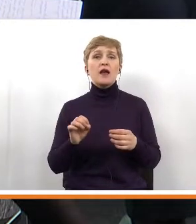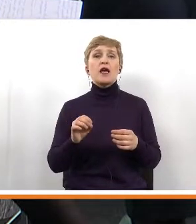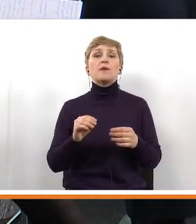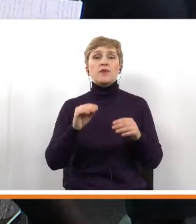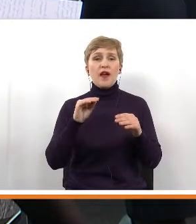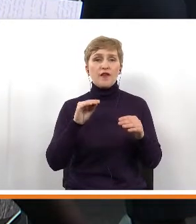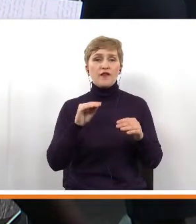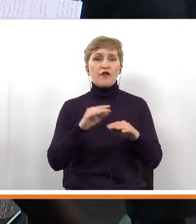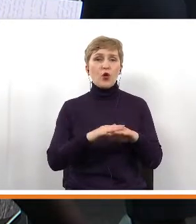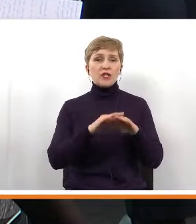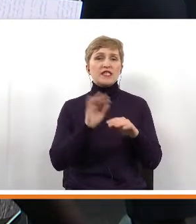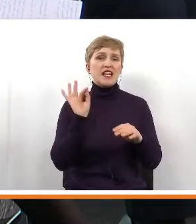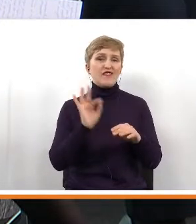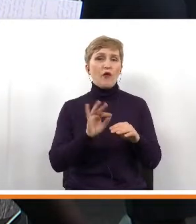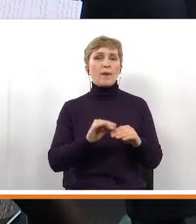и